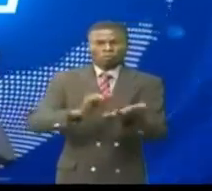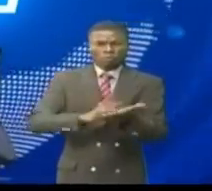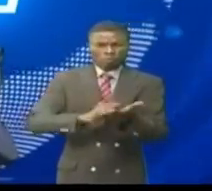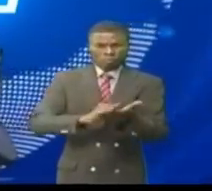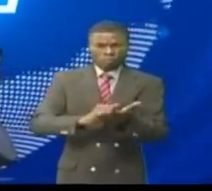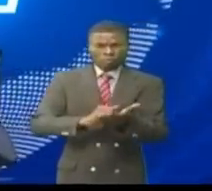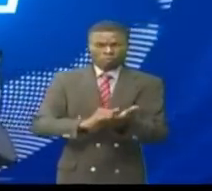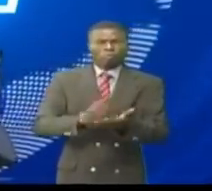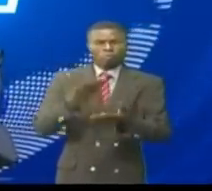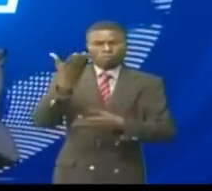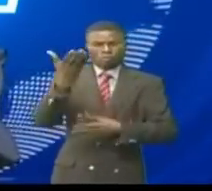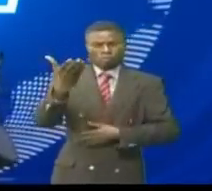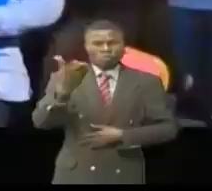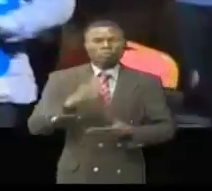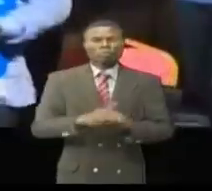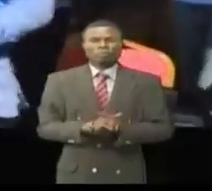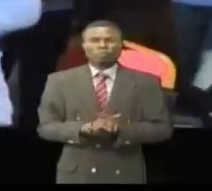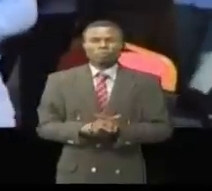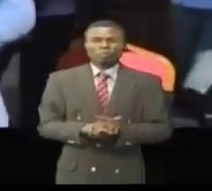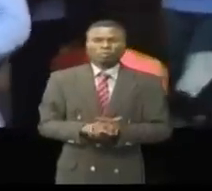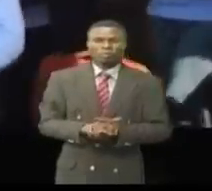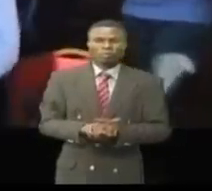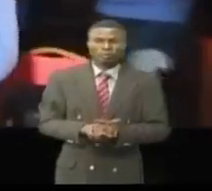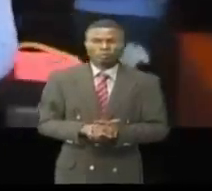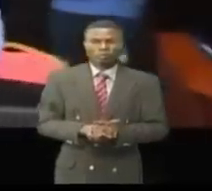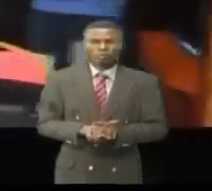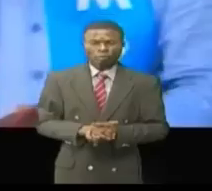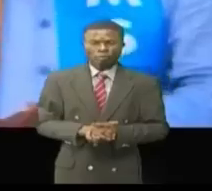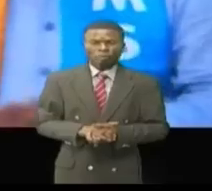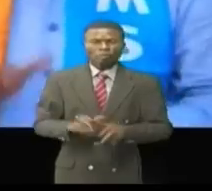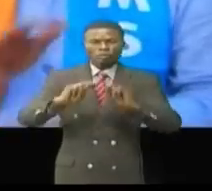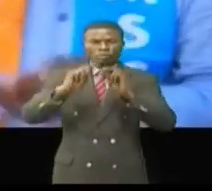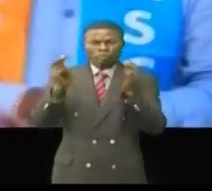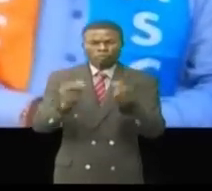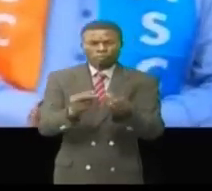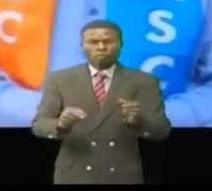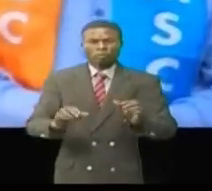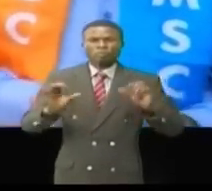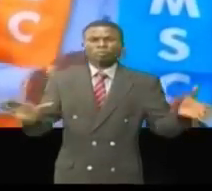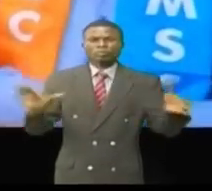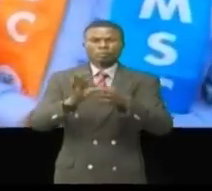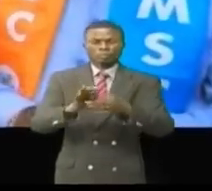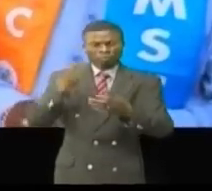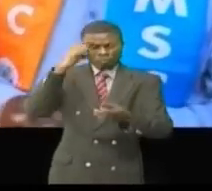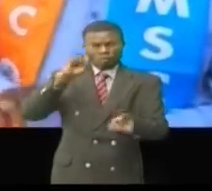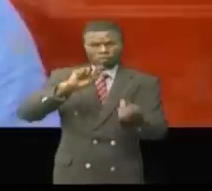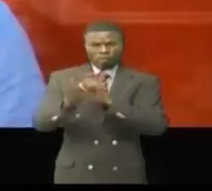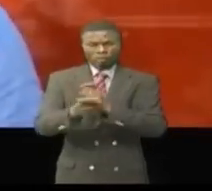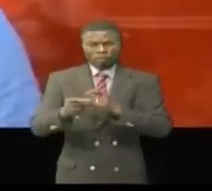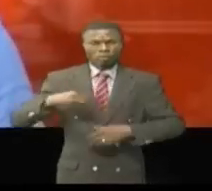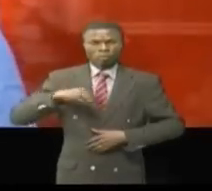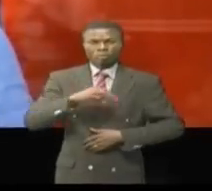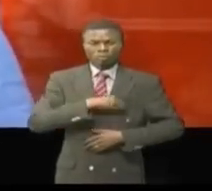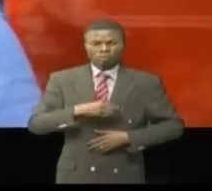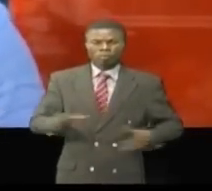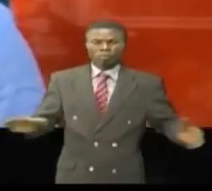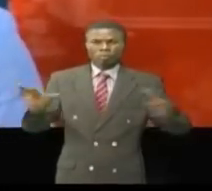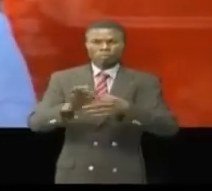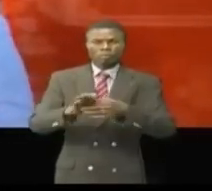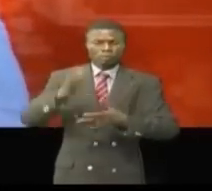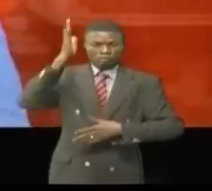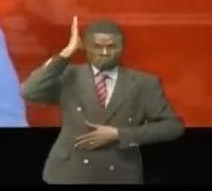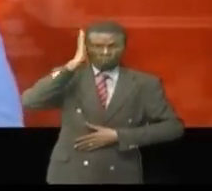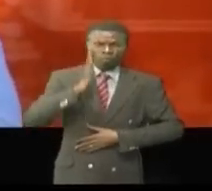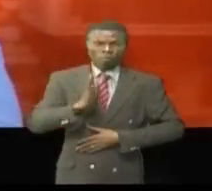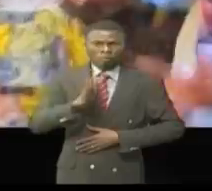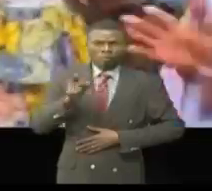l'assénien commentaire de Junior Yangumba. Président provincial du mouvement de solidarité pour le changement, membre de l'Union sacrée, Janobi